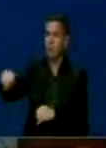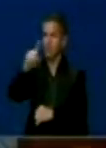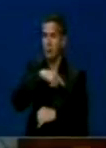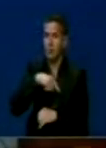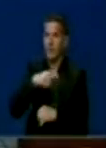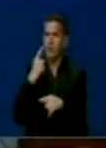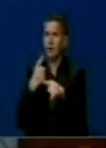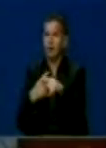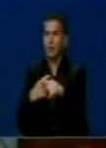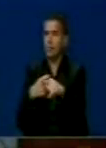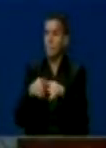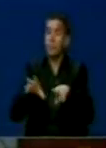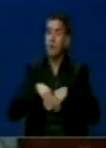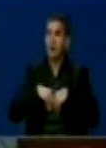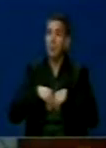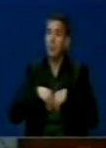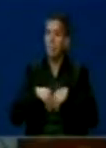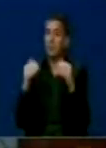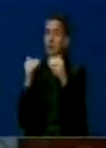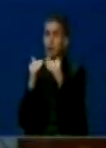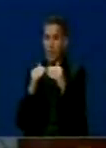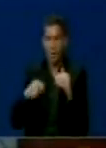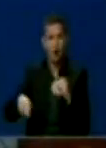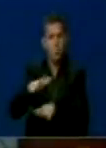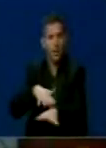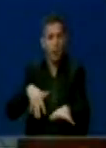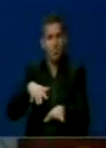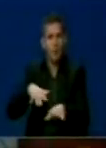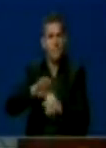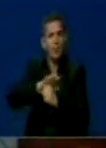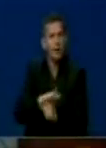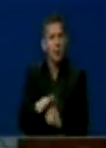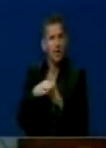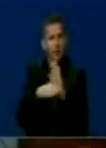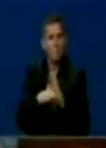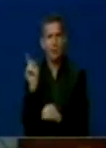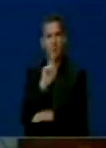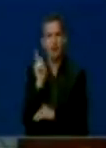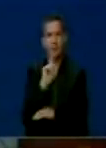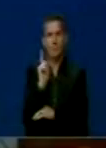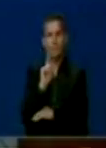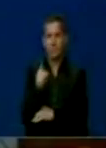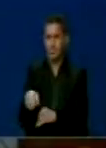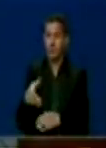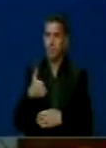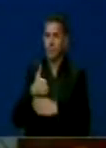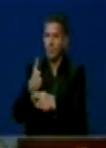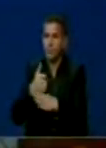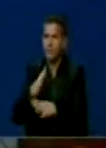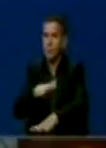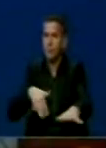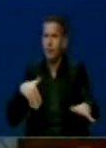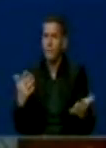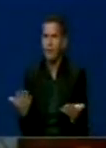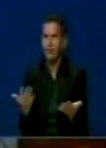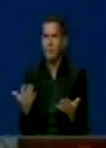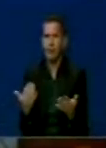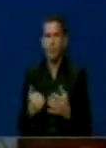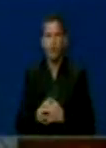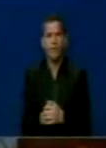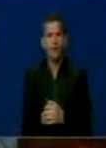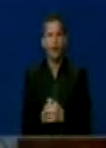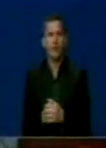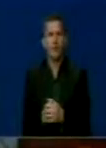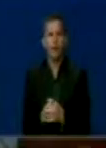as dakordancë në kuvend për ta shkelur ligjin. Po që janë ndihmojnë qeverisë këtë radhë të ta shkelë ligjin sepse kështu e paska po e kërkoj ka puna.